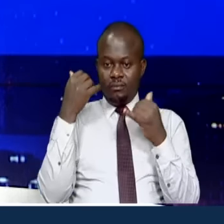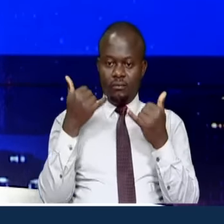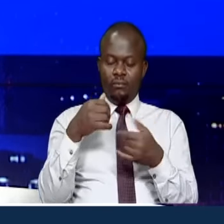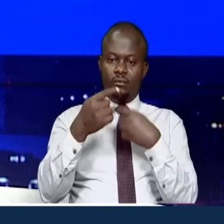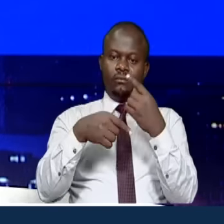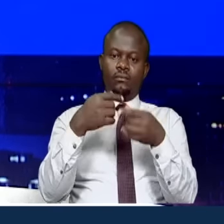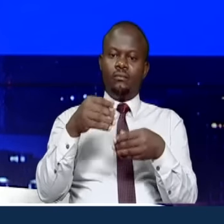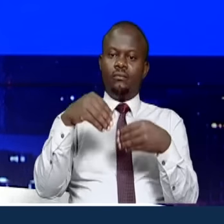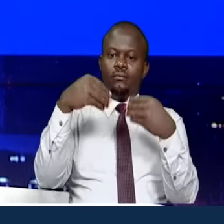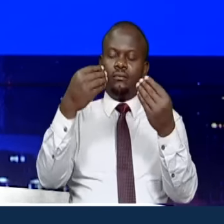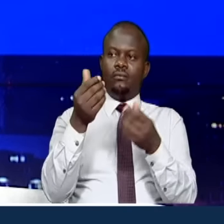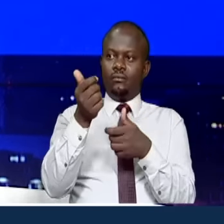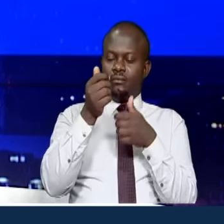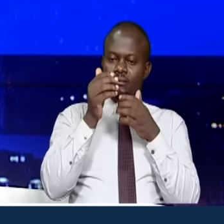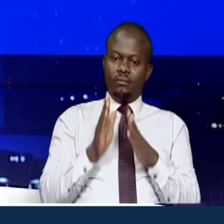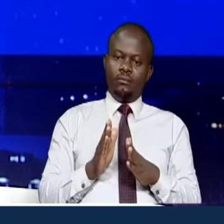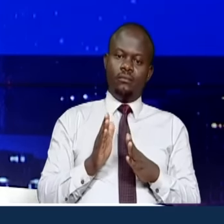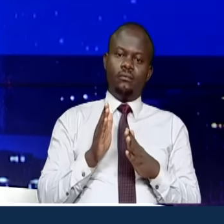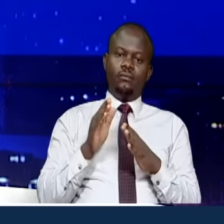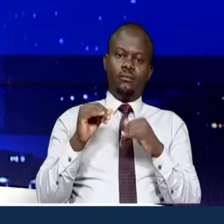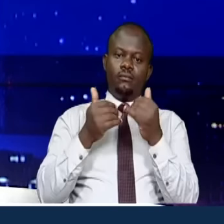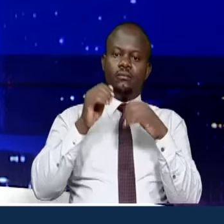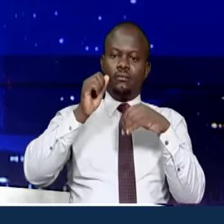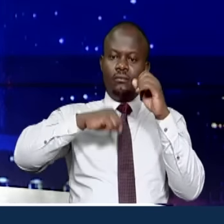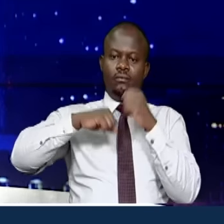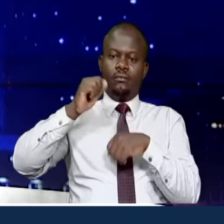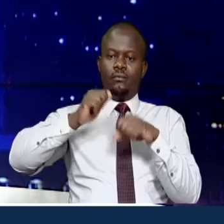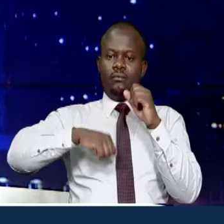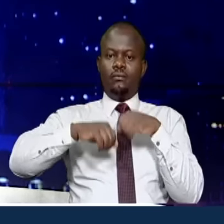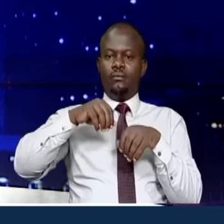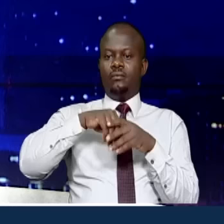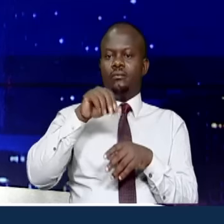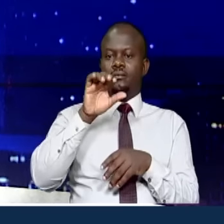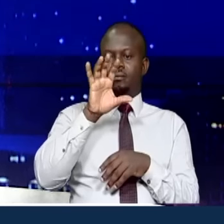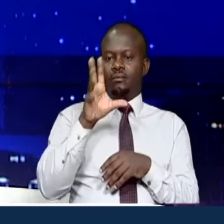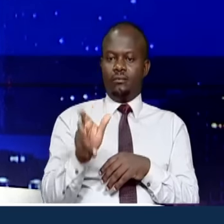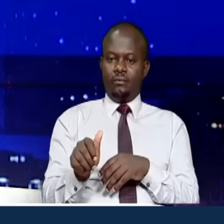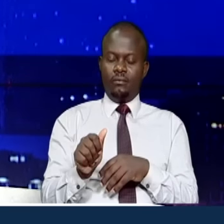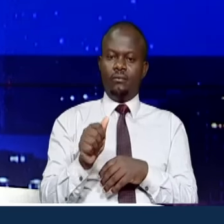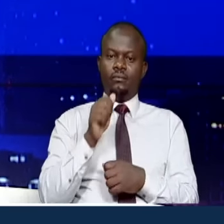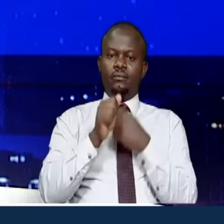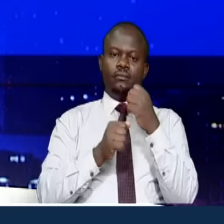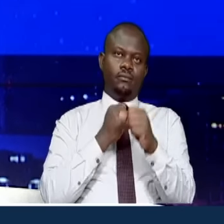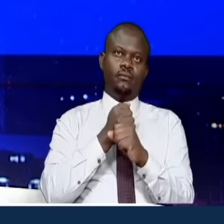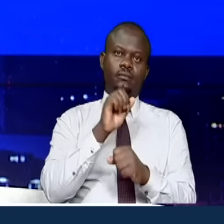gikomeje kugeza ku bakiriya babo imikino ya shampiyona zo kuri uyu mugabane muri mwaka